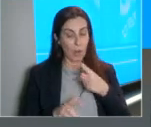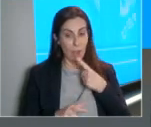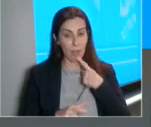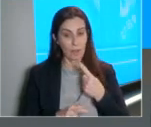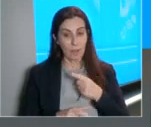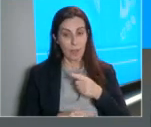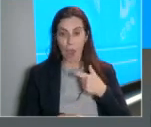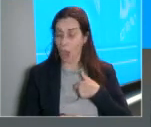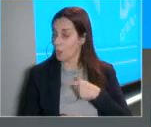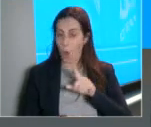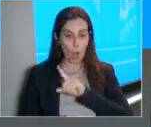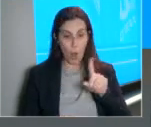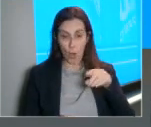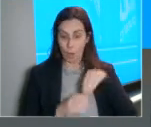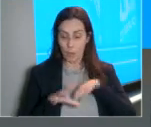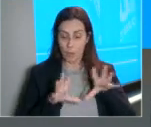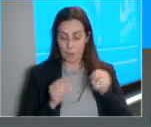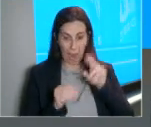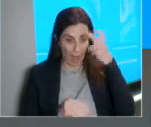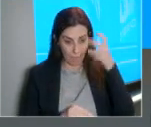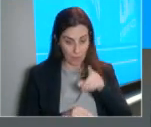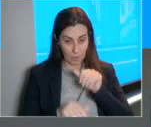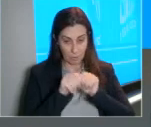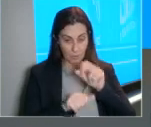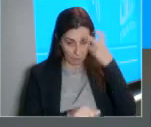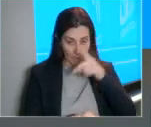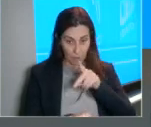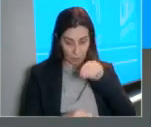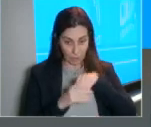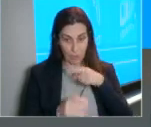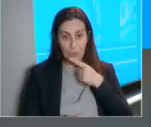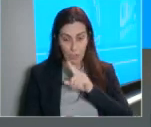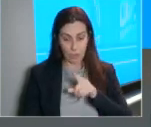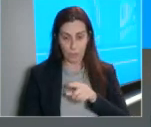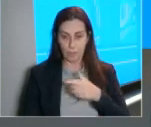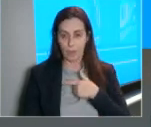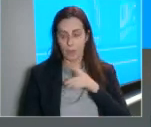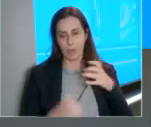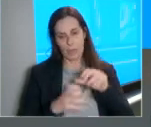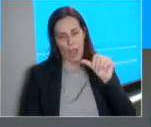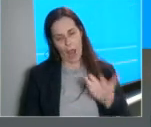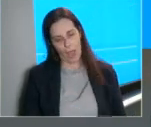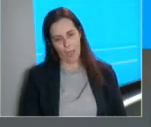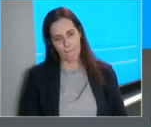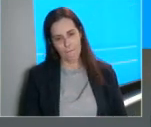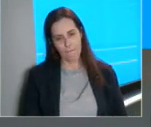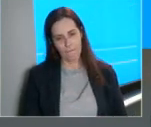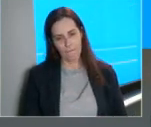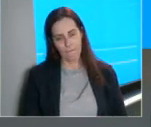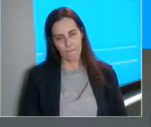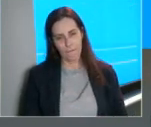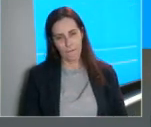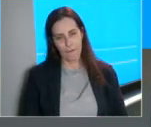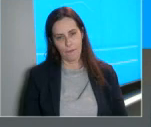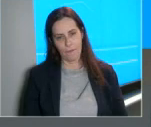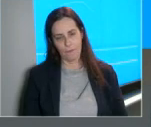לחזור אחריי? אנחנו לא נשב בממשלה שיש בה קשר כלשהו למשותפת. אני לא בכיתה א', לא, אני צוחק, אני רוצה להכחיך